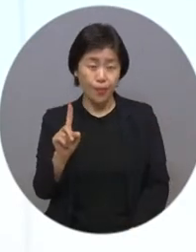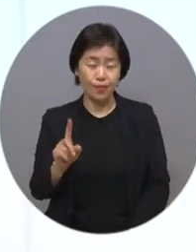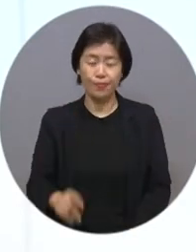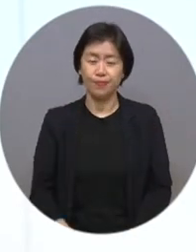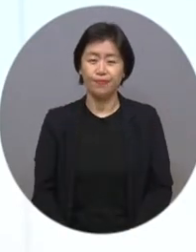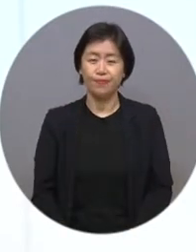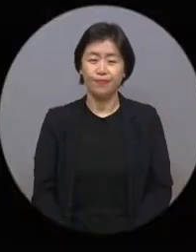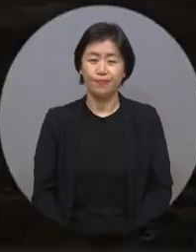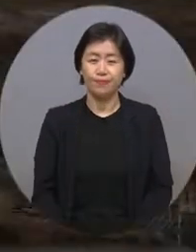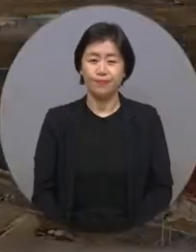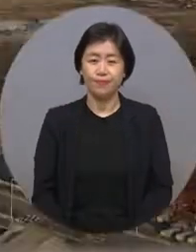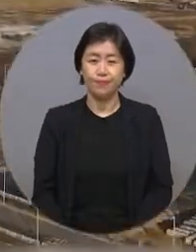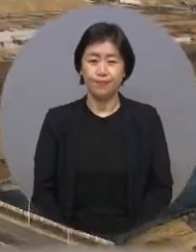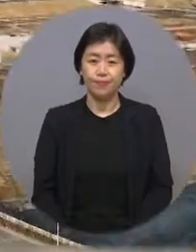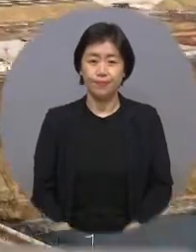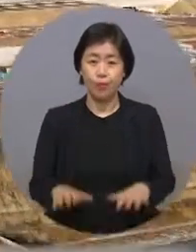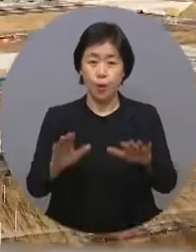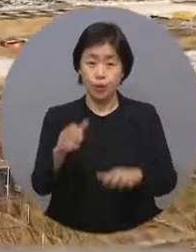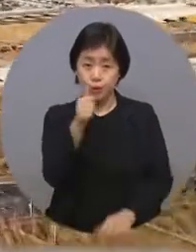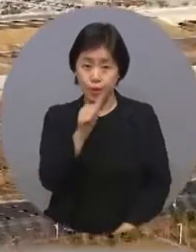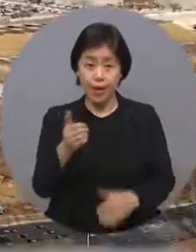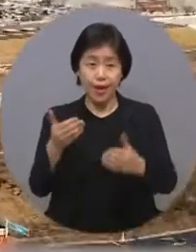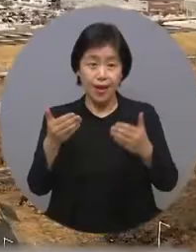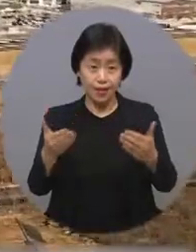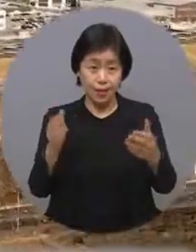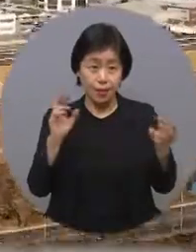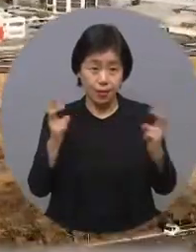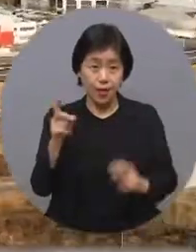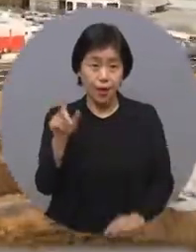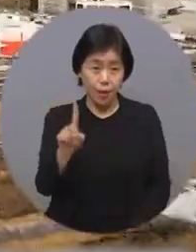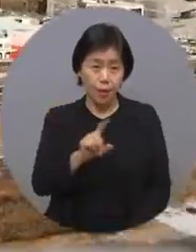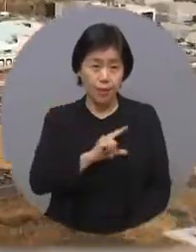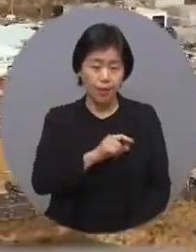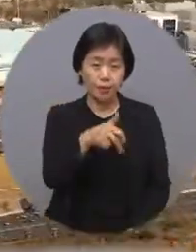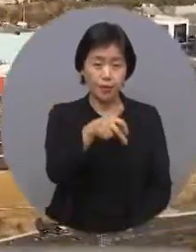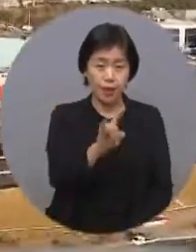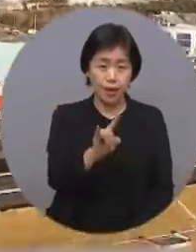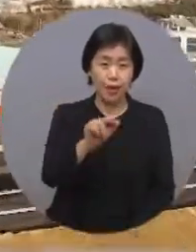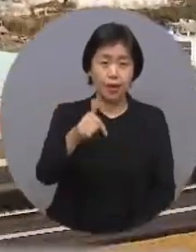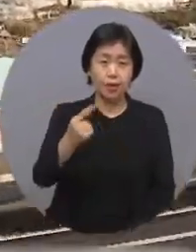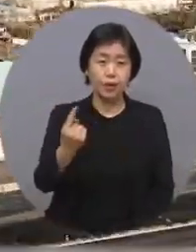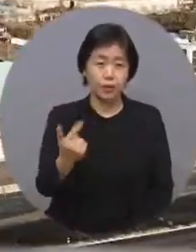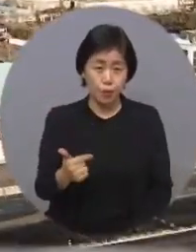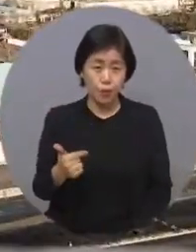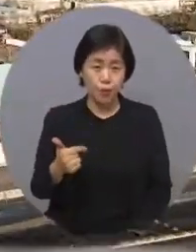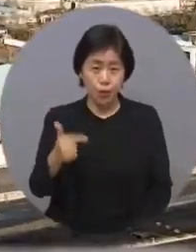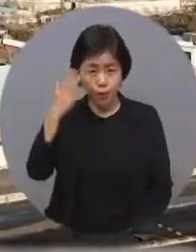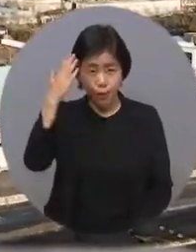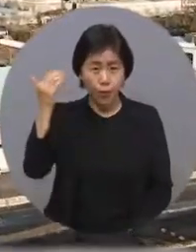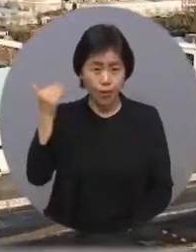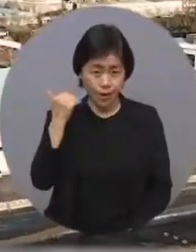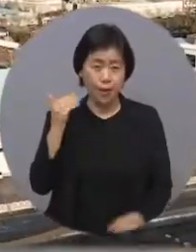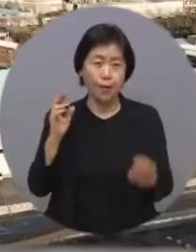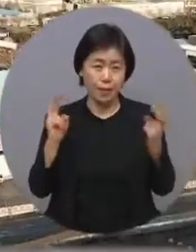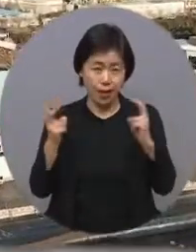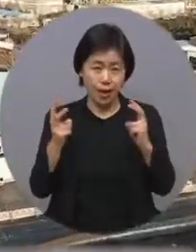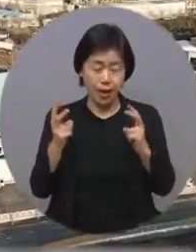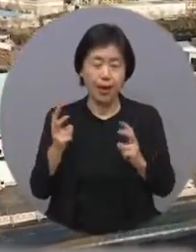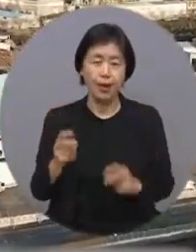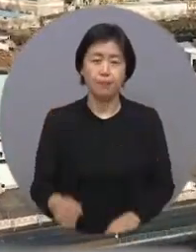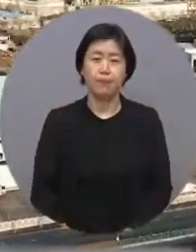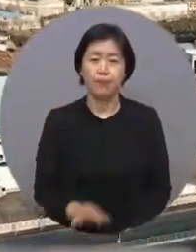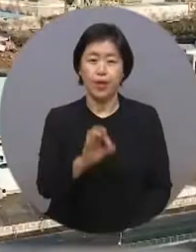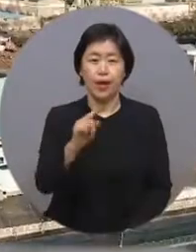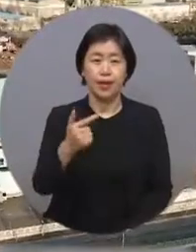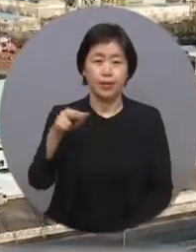만나보시죠. 오늘 소개해드릴 회사는 바로 캐논코리아 주식회사 안산사업소입니다. 캐논코리아